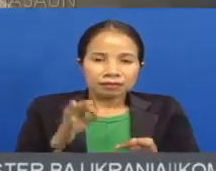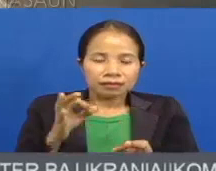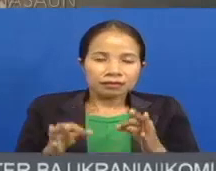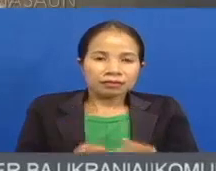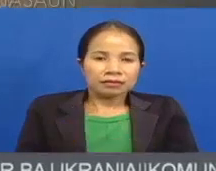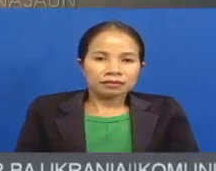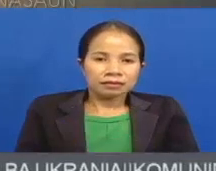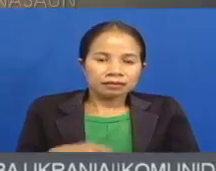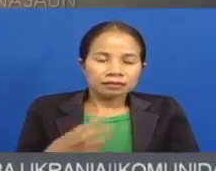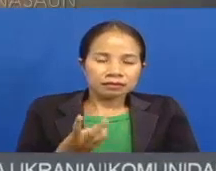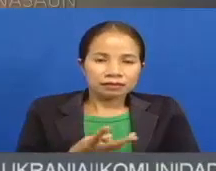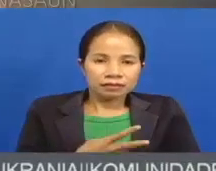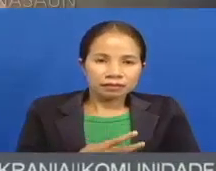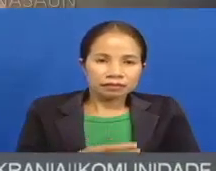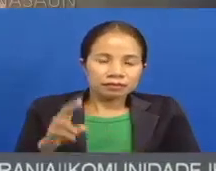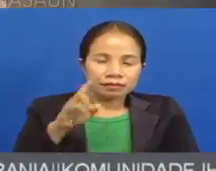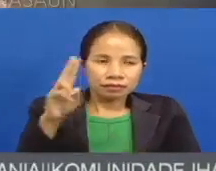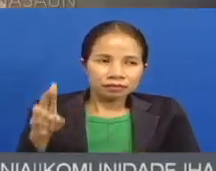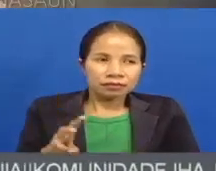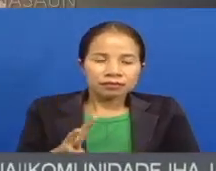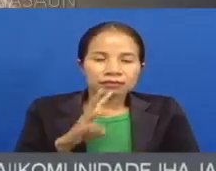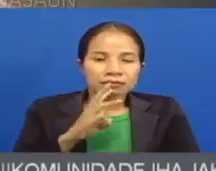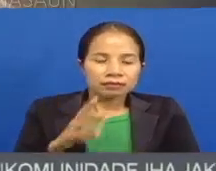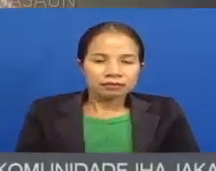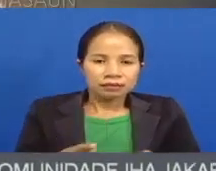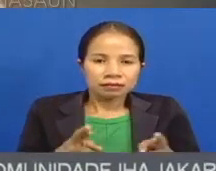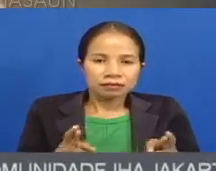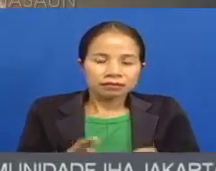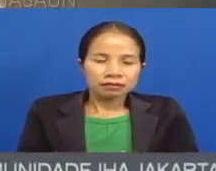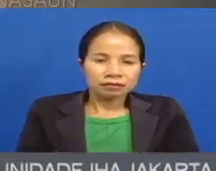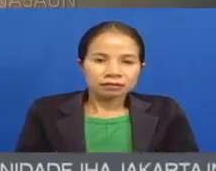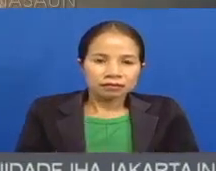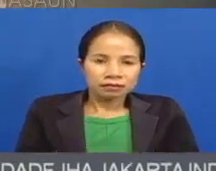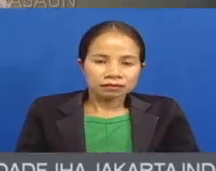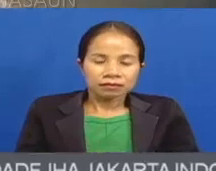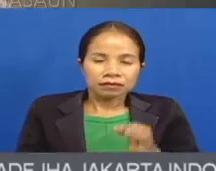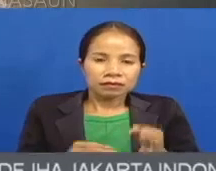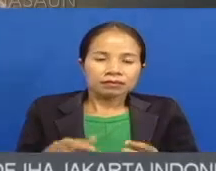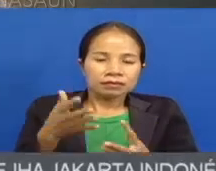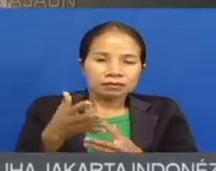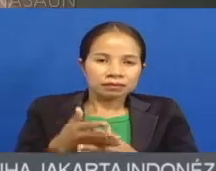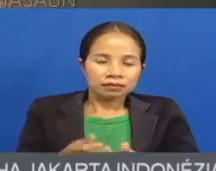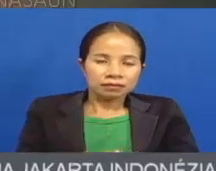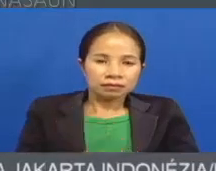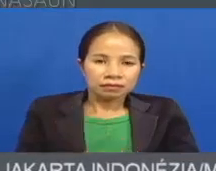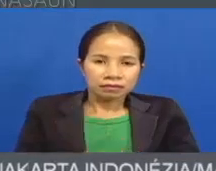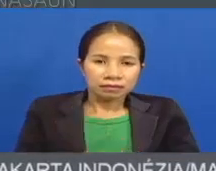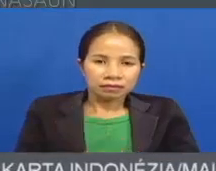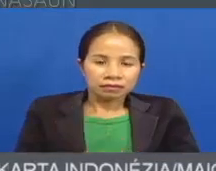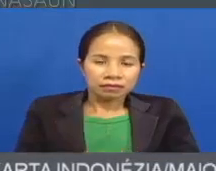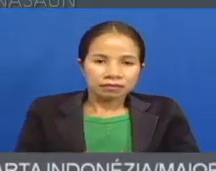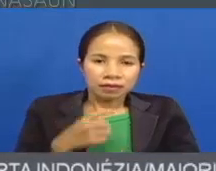se ita usa bemota irigasaun ne pelo menos tama 4 ton pelo menos